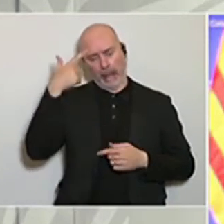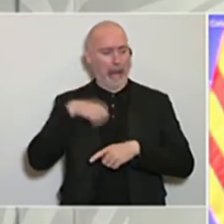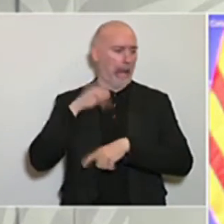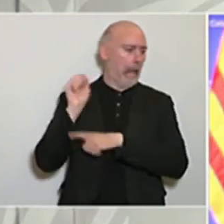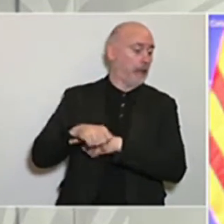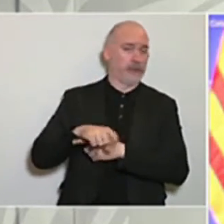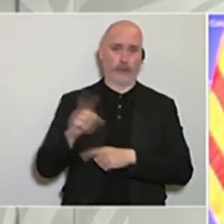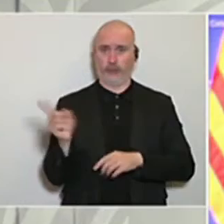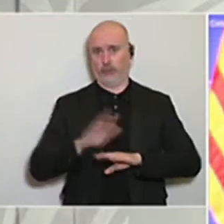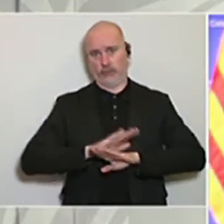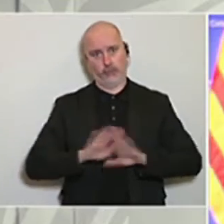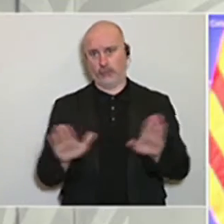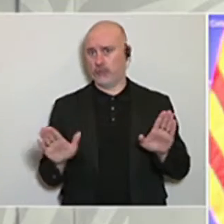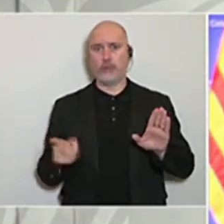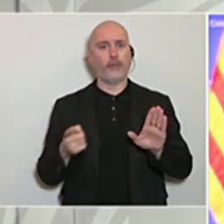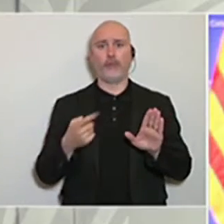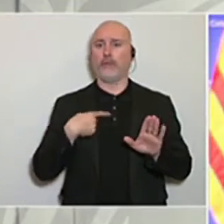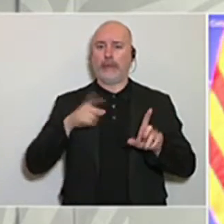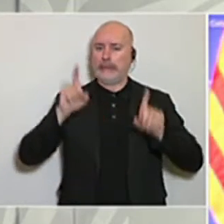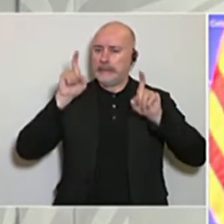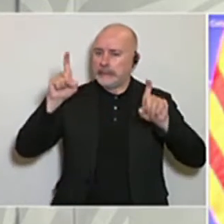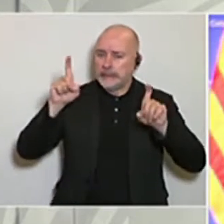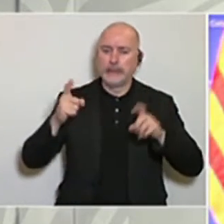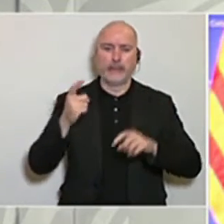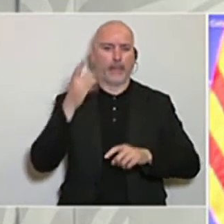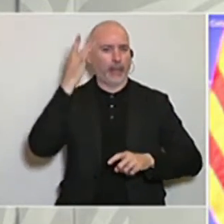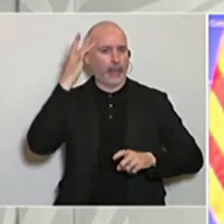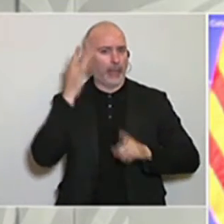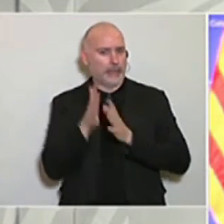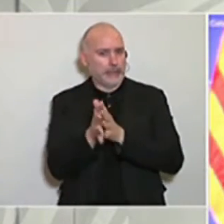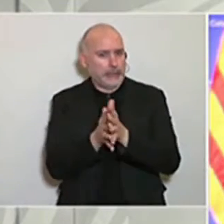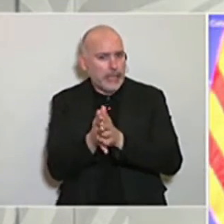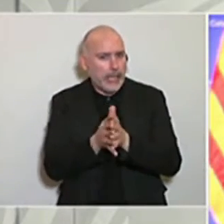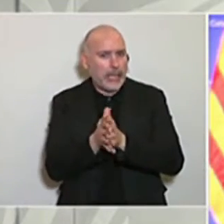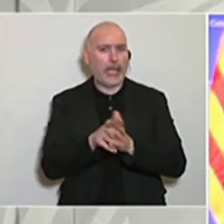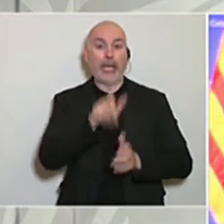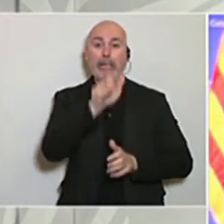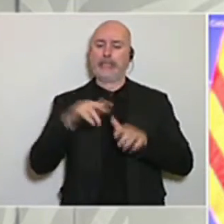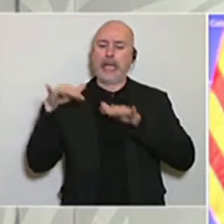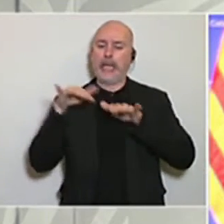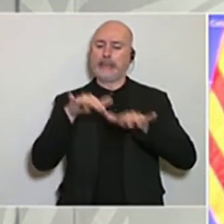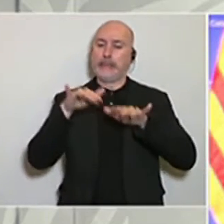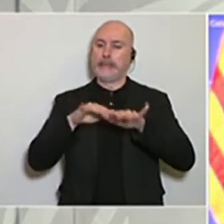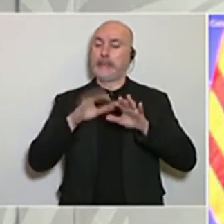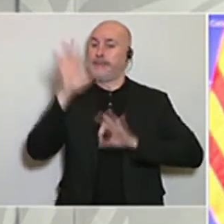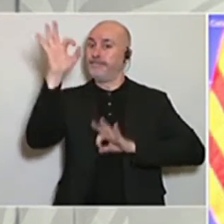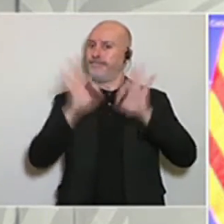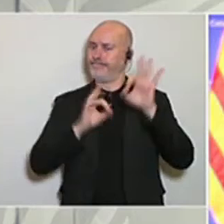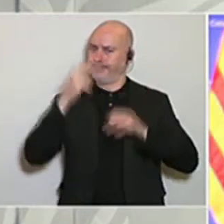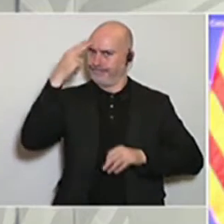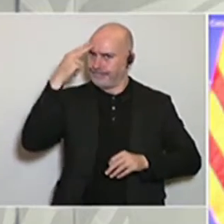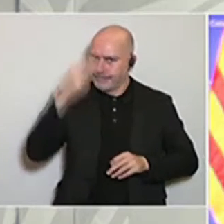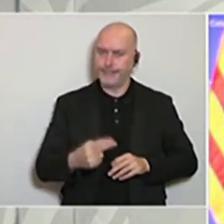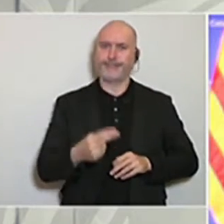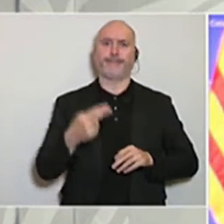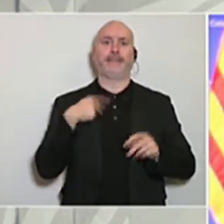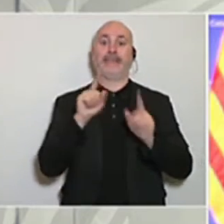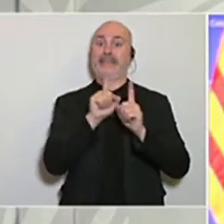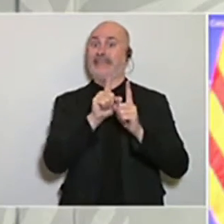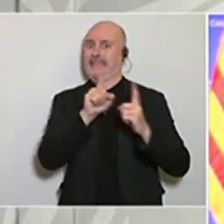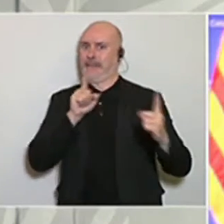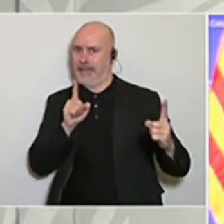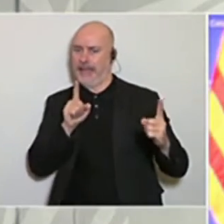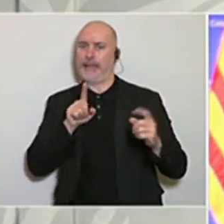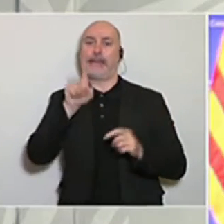important seguir les recomanacions d'higiene, seguir les recomanacions d'aforament, seguir les recomanacions de distanciament i seguir les recomanacions